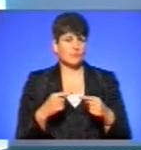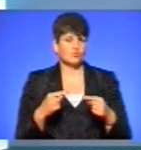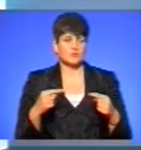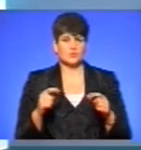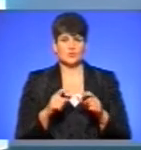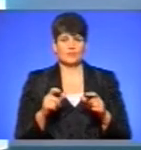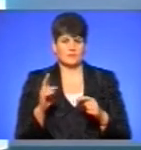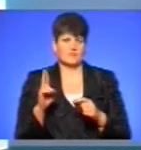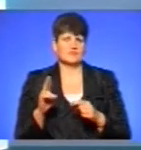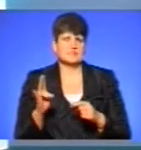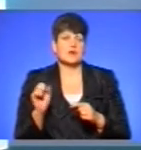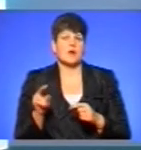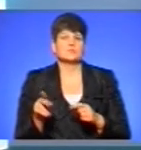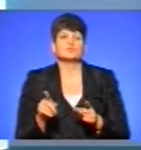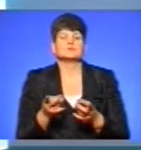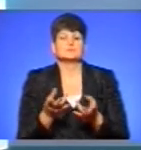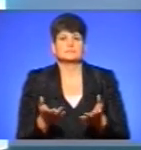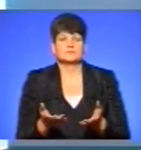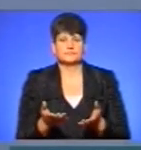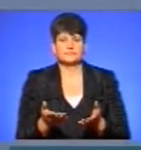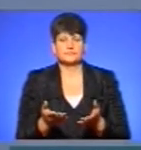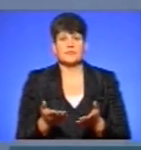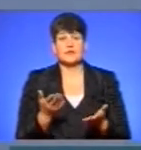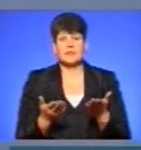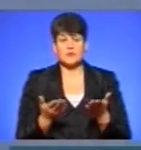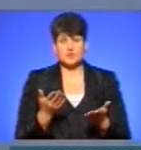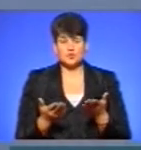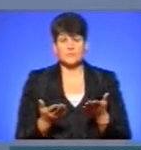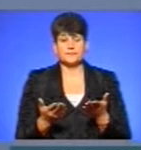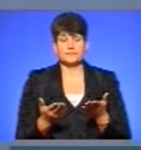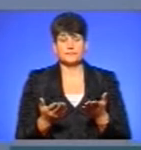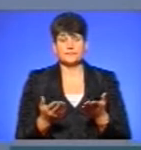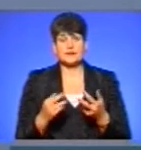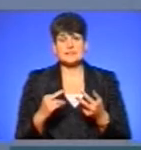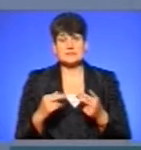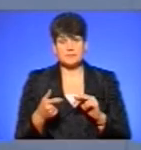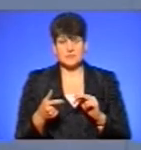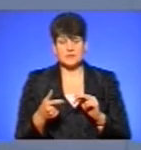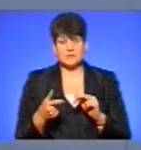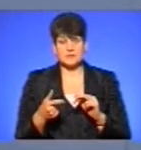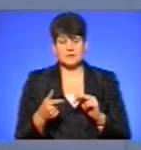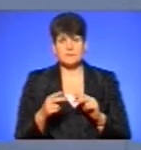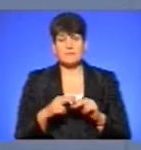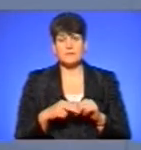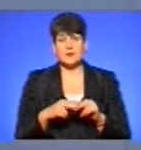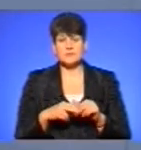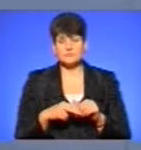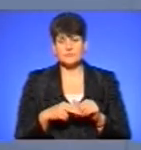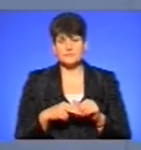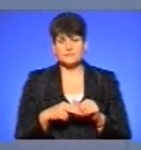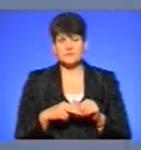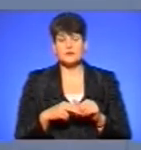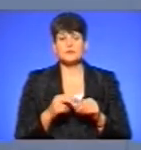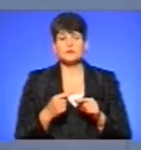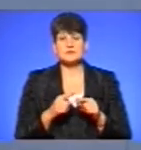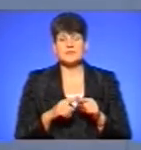в ЦНАПі, для прикладу, чи... Якщо замінити паспорт-книжечку зразка 1904 року, це тільки